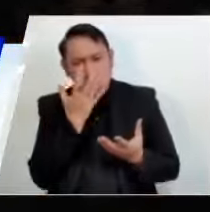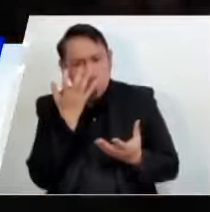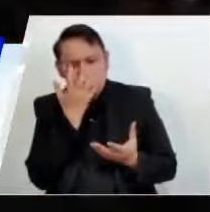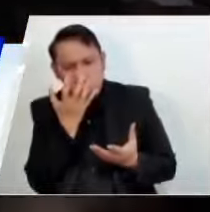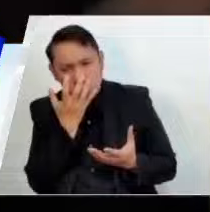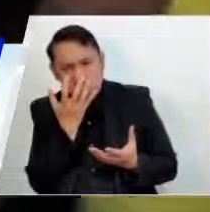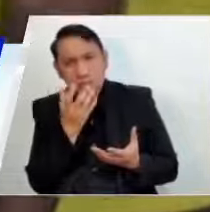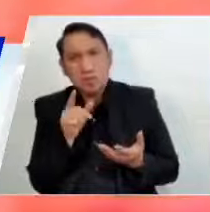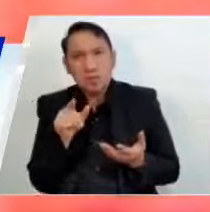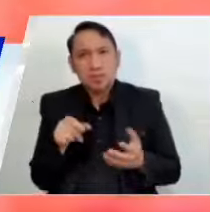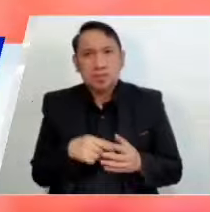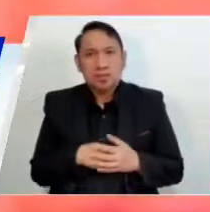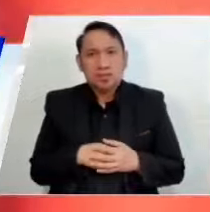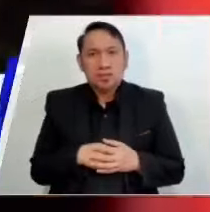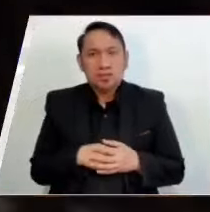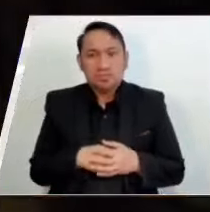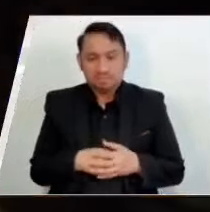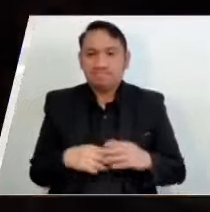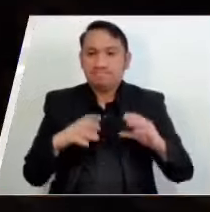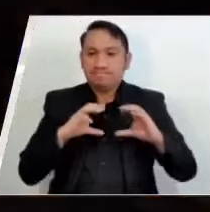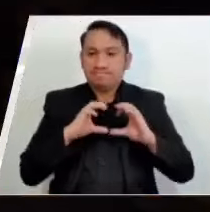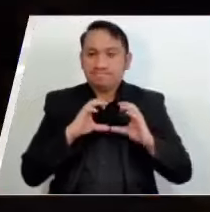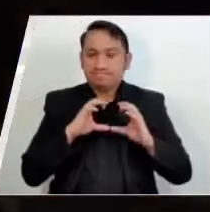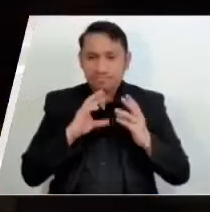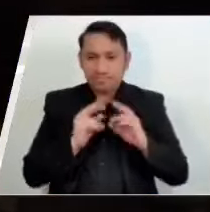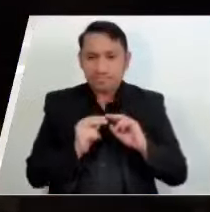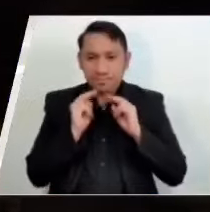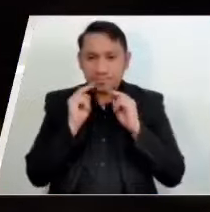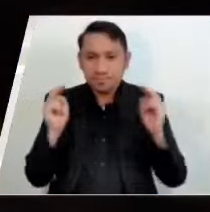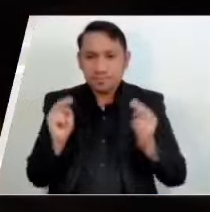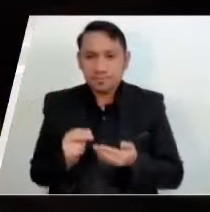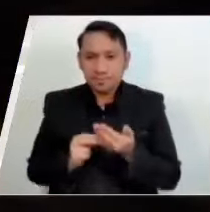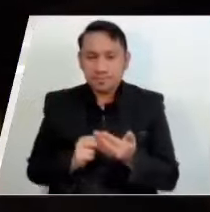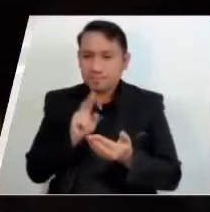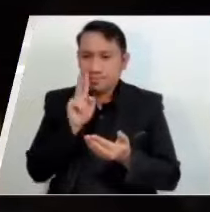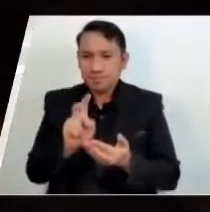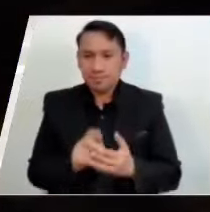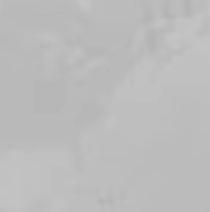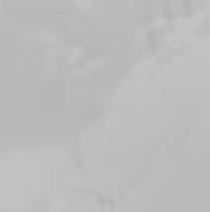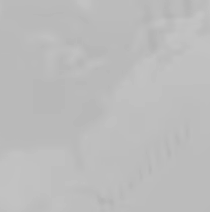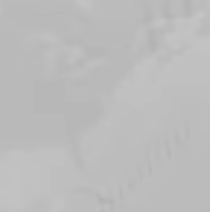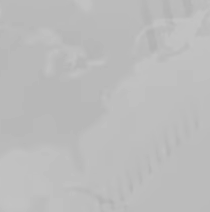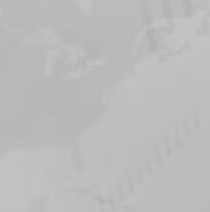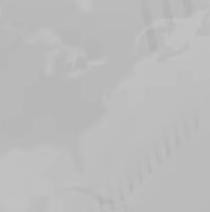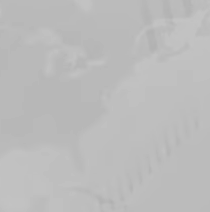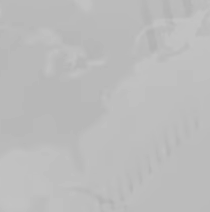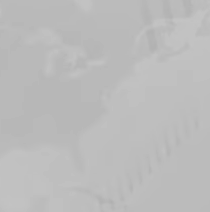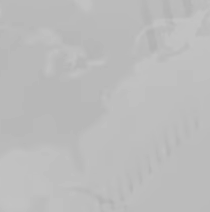pagamutan. Para sa GMA Integrated News, Dano Tingkungko ang inyong saksi.